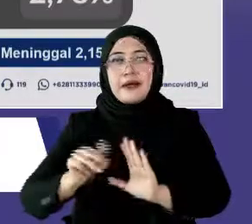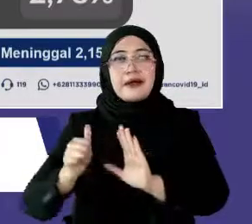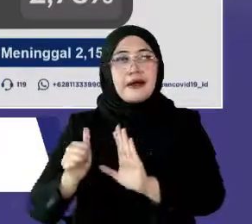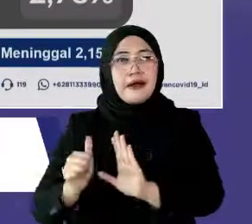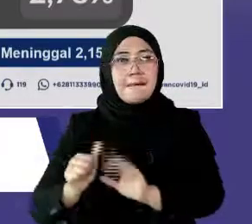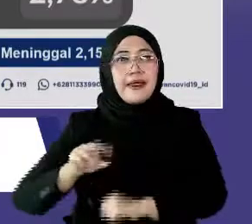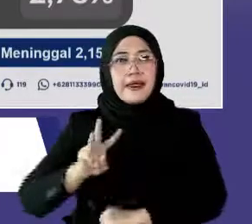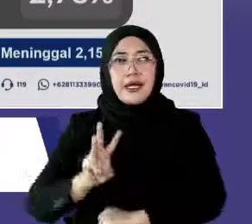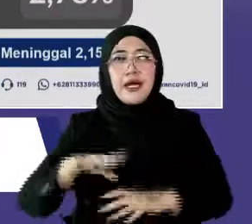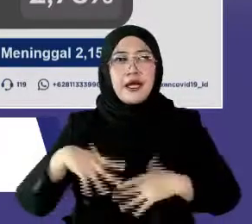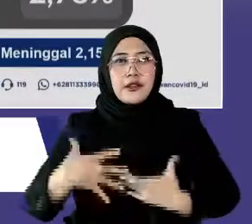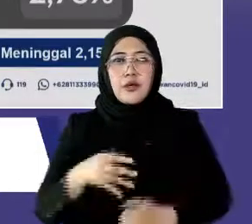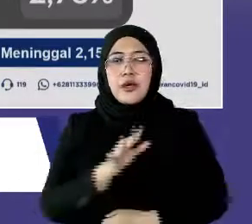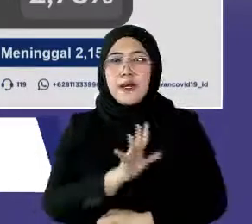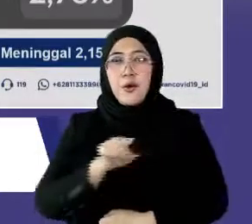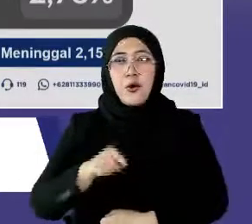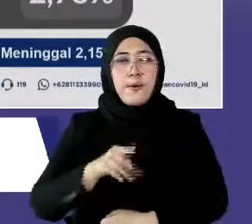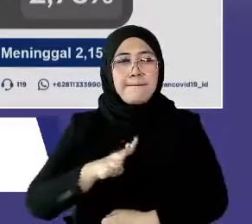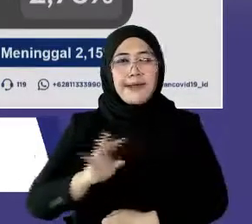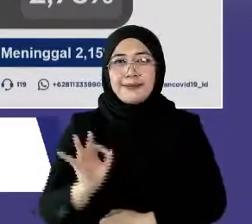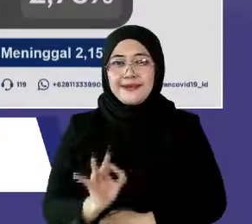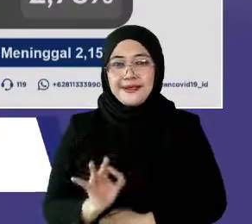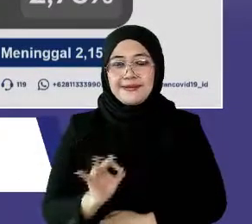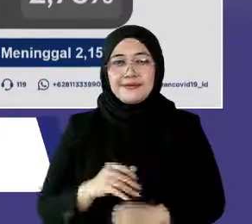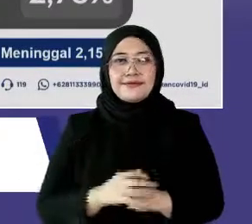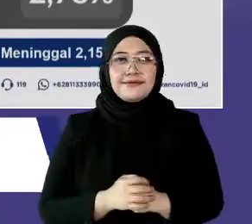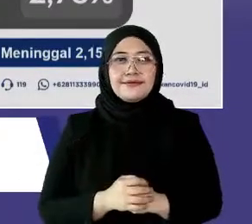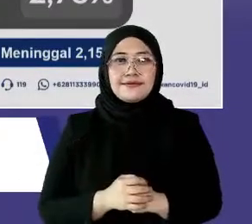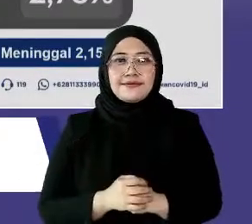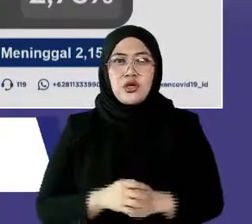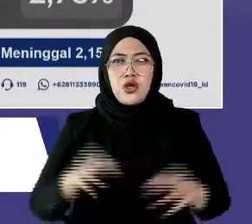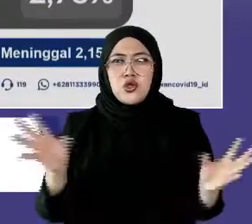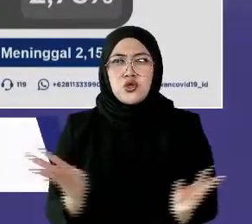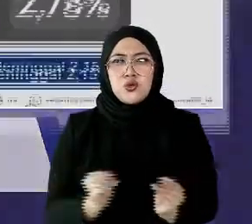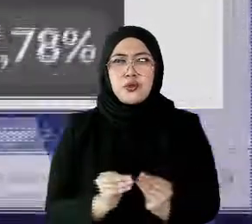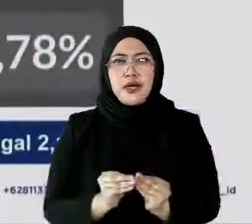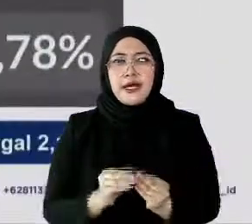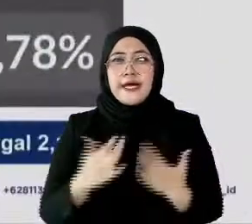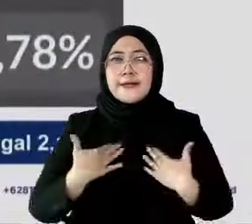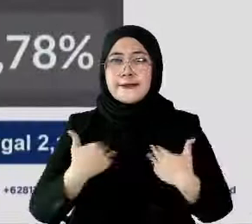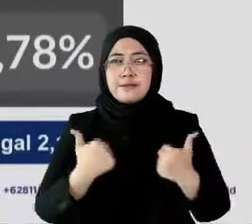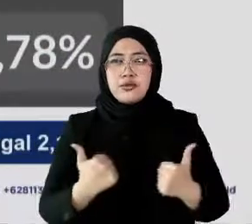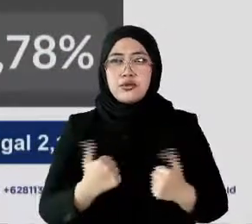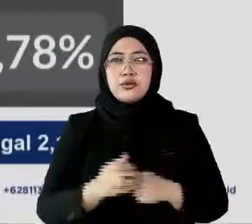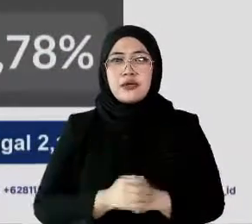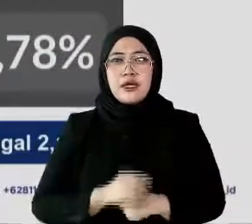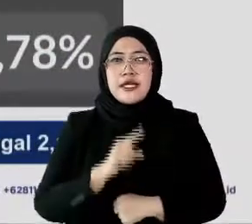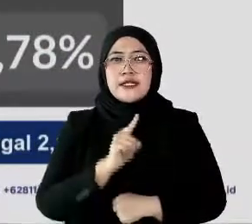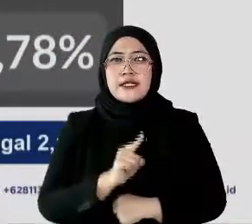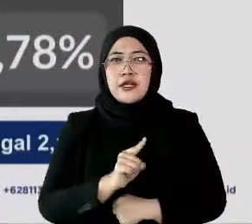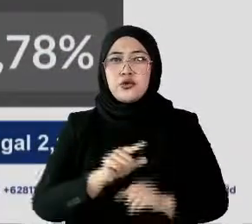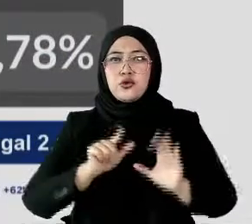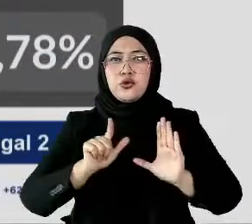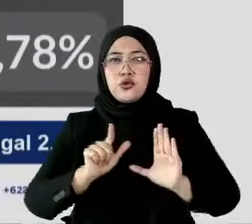99967 atau 5,4 persen sedangkan jumlah kasus sembuh adalah